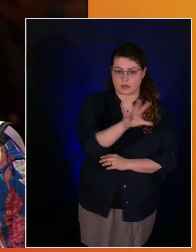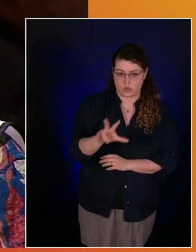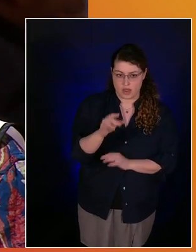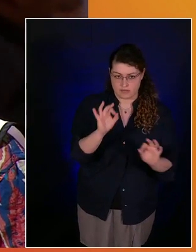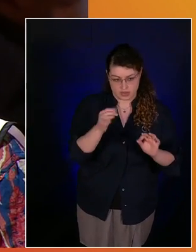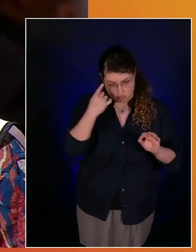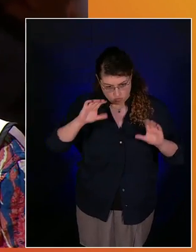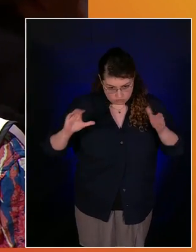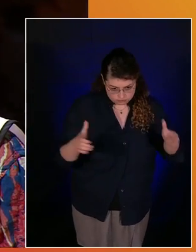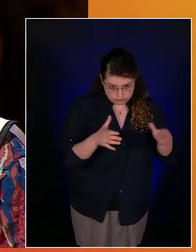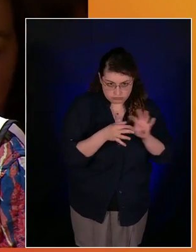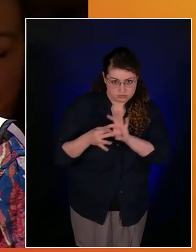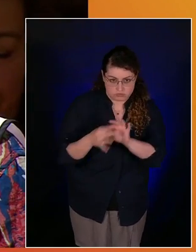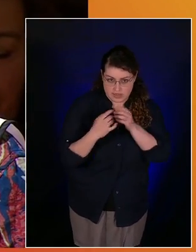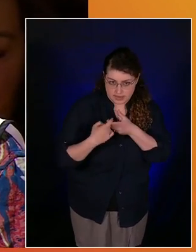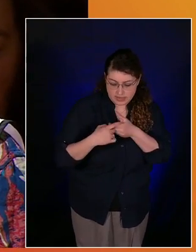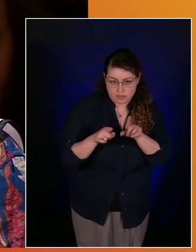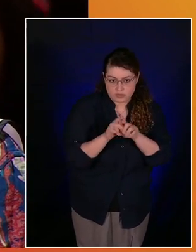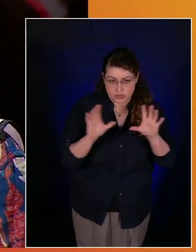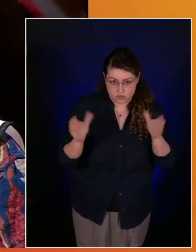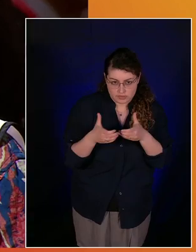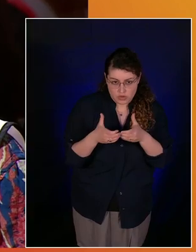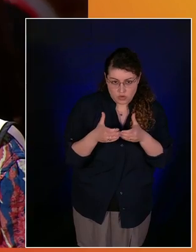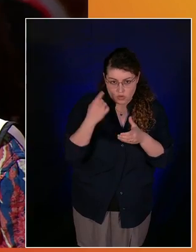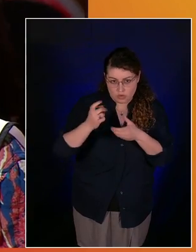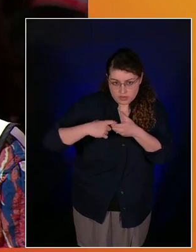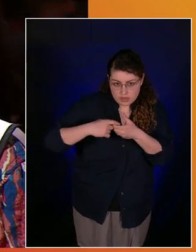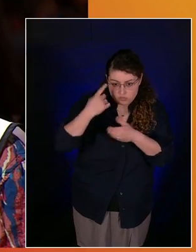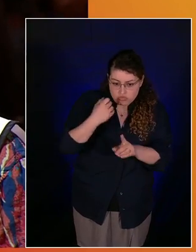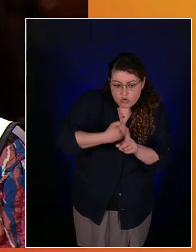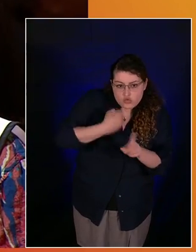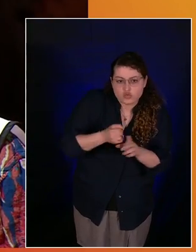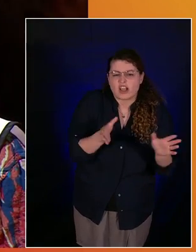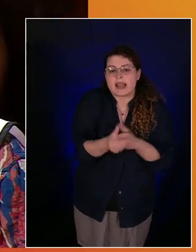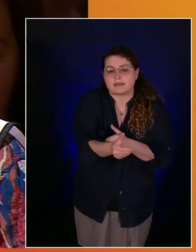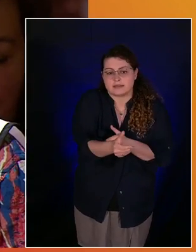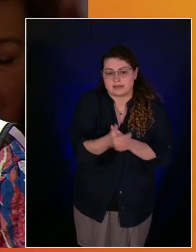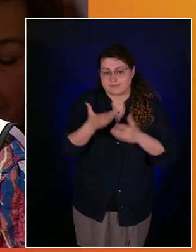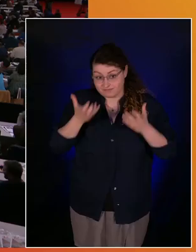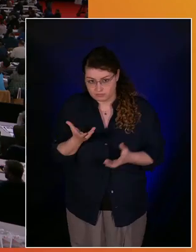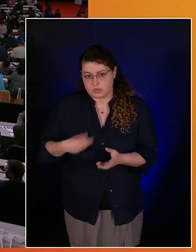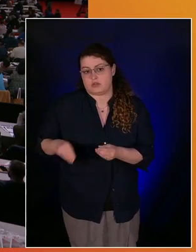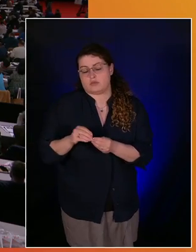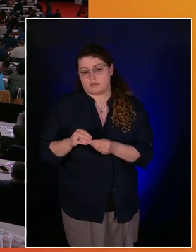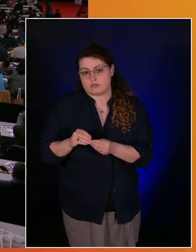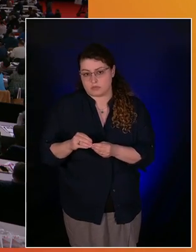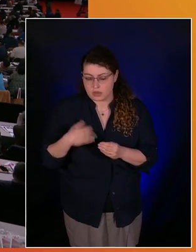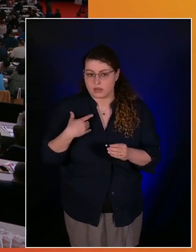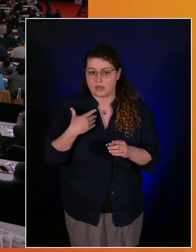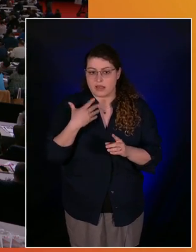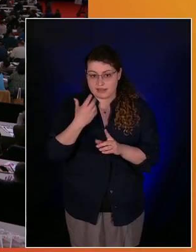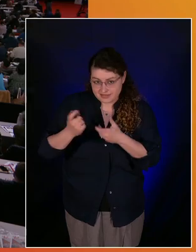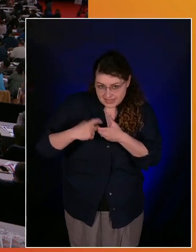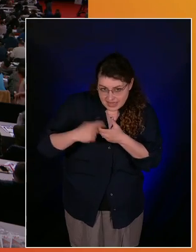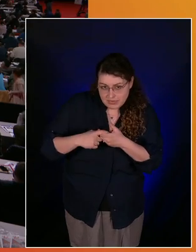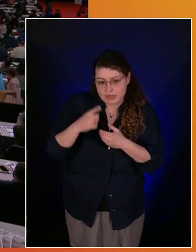rassemblement syndical et à l'unification du syndicalisme de lutte de classe il faut rajouter syndicalisme de lutte de classe